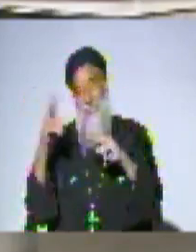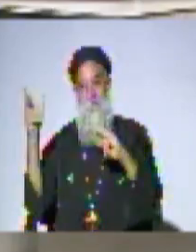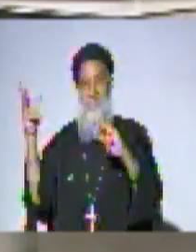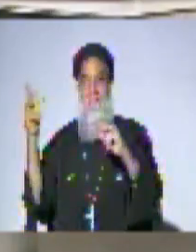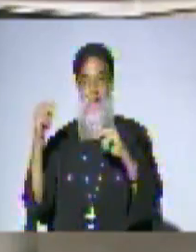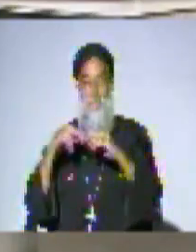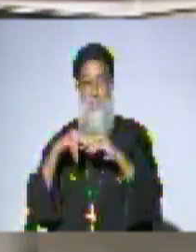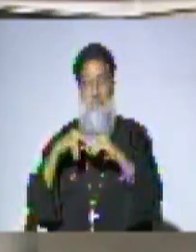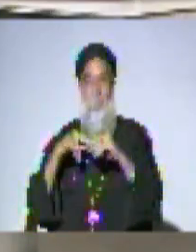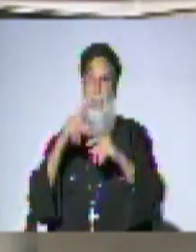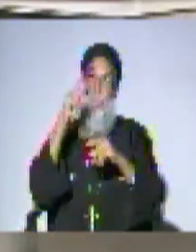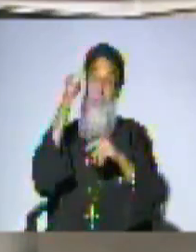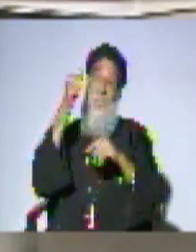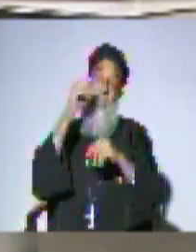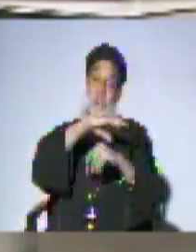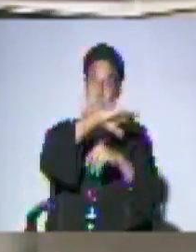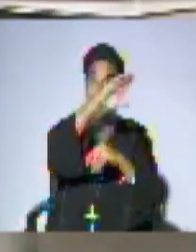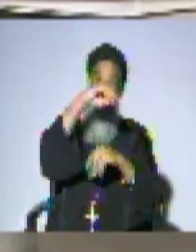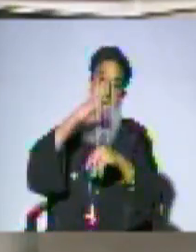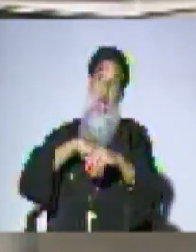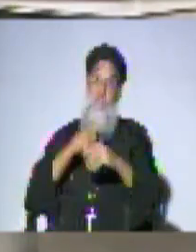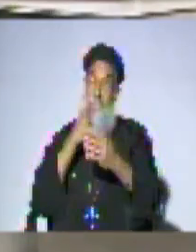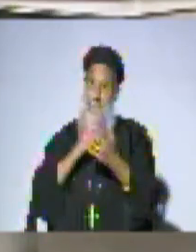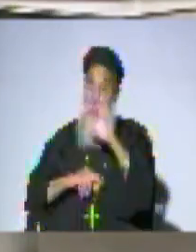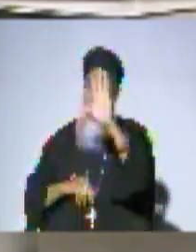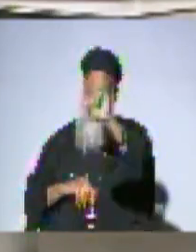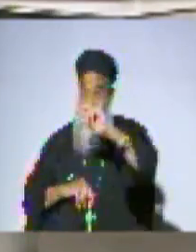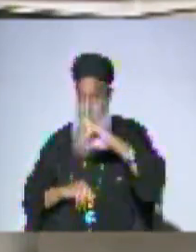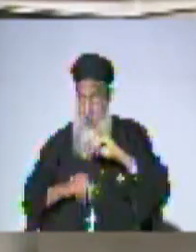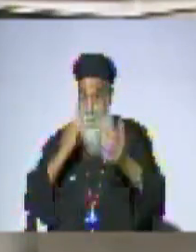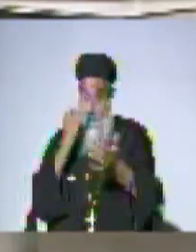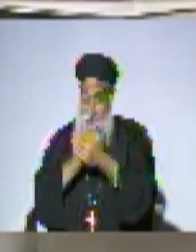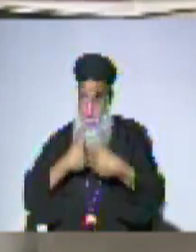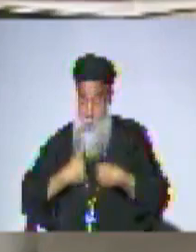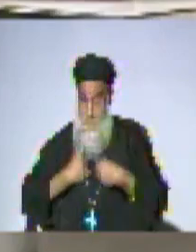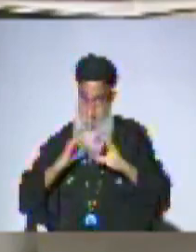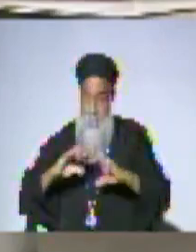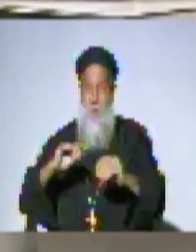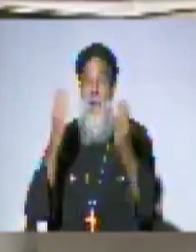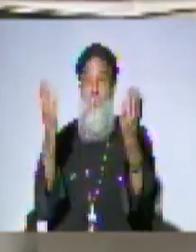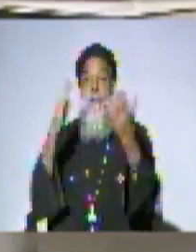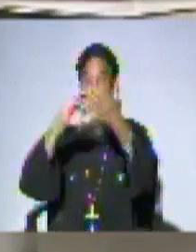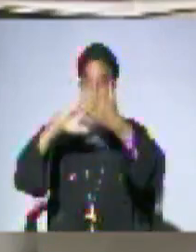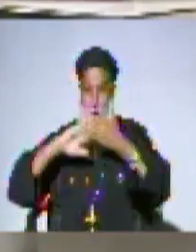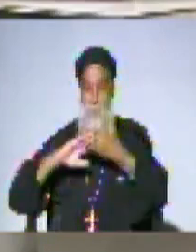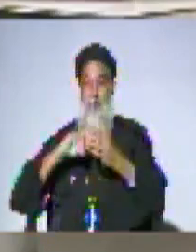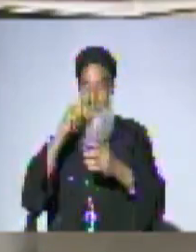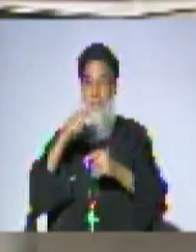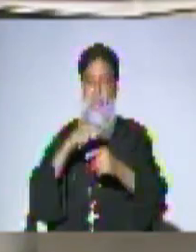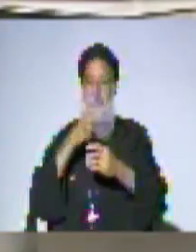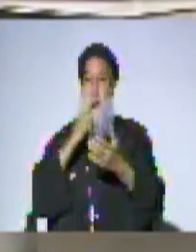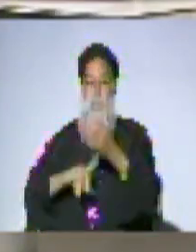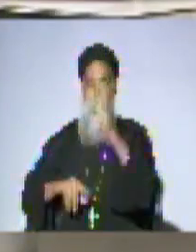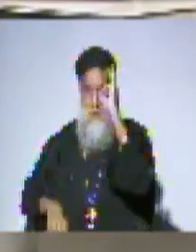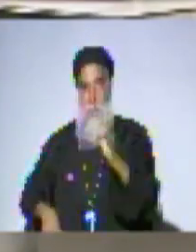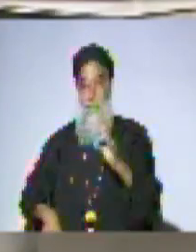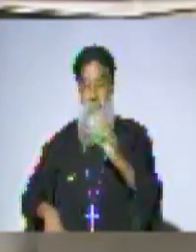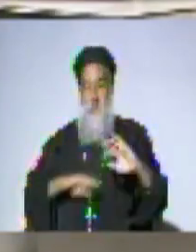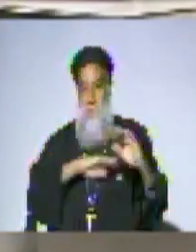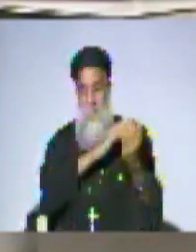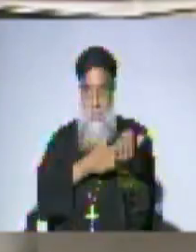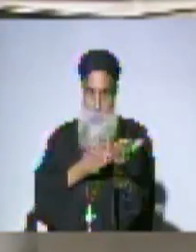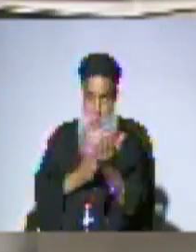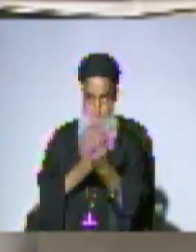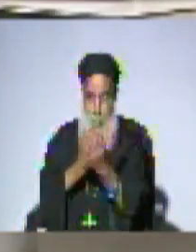صالح لكل من يدعوه الحق بالحق. بالحق يعني إيمانهم